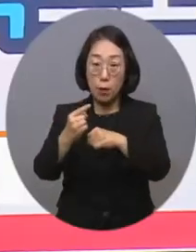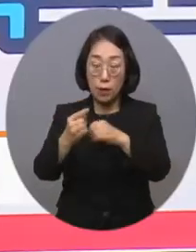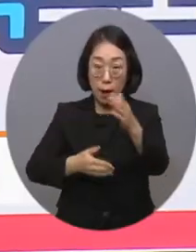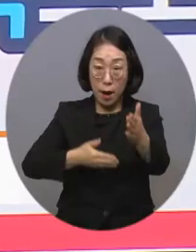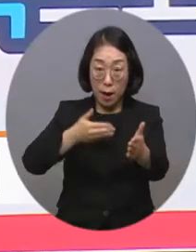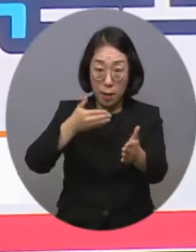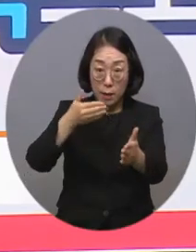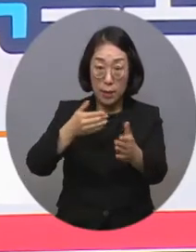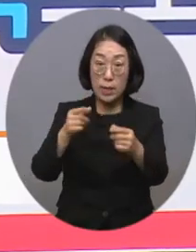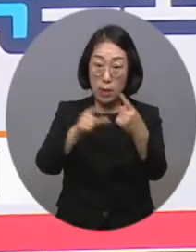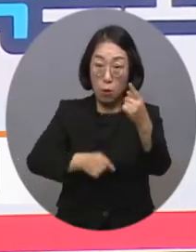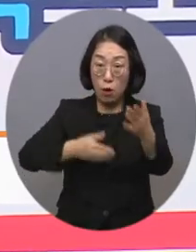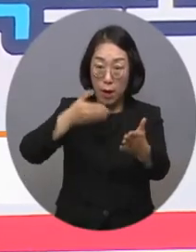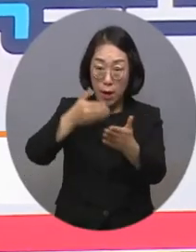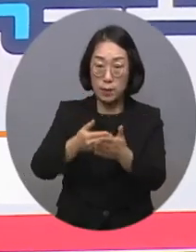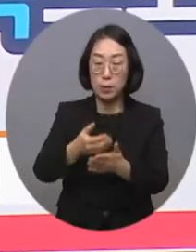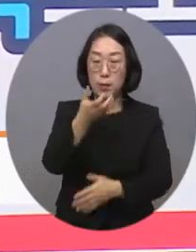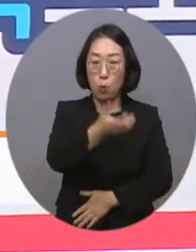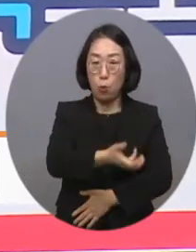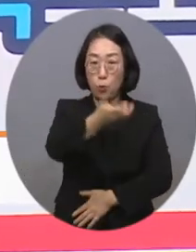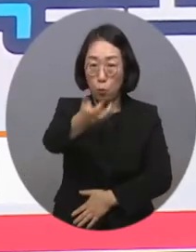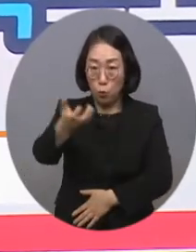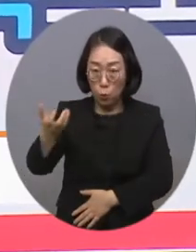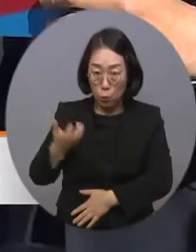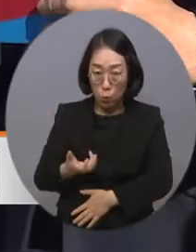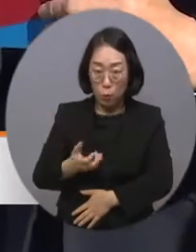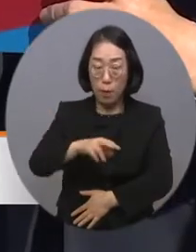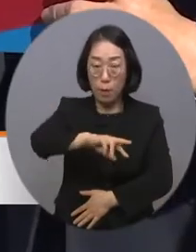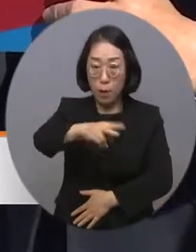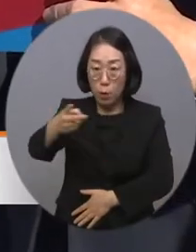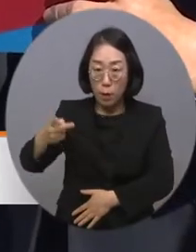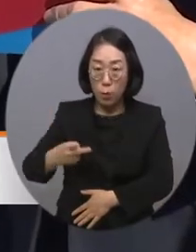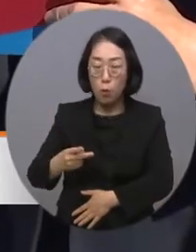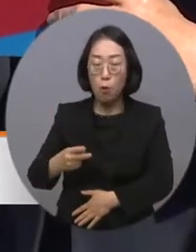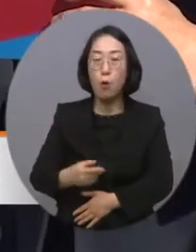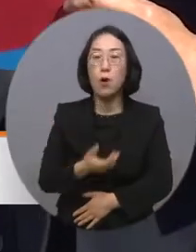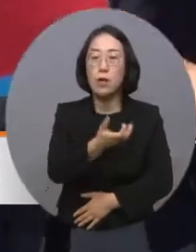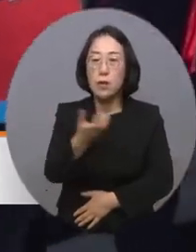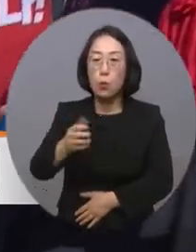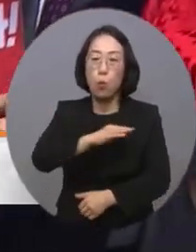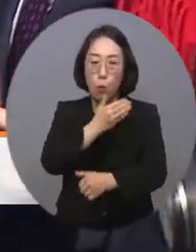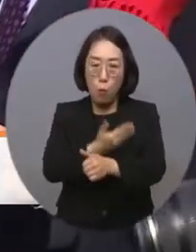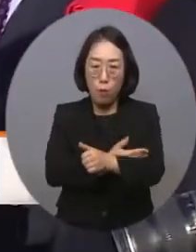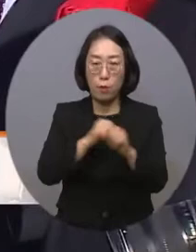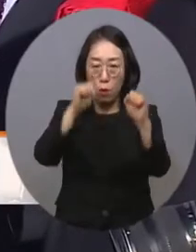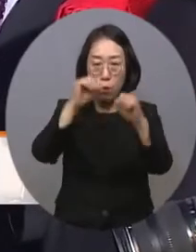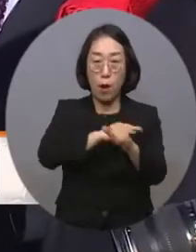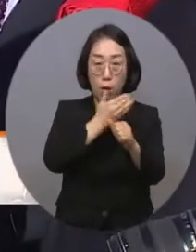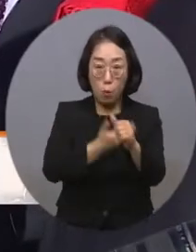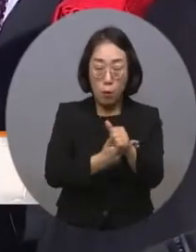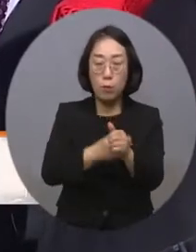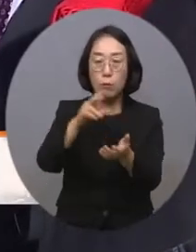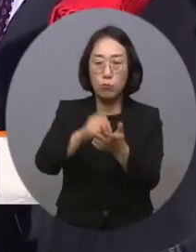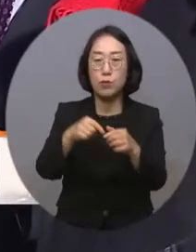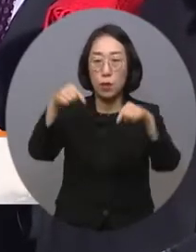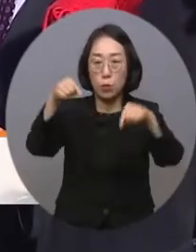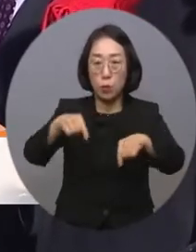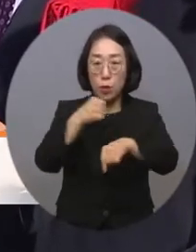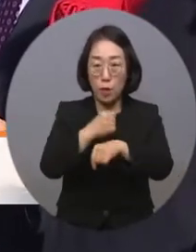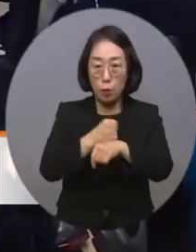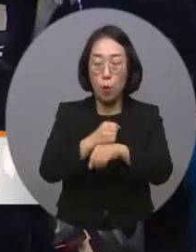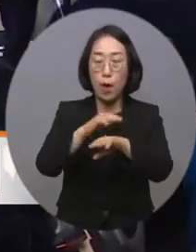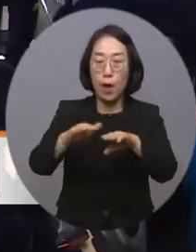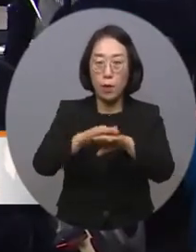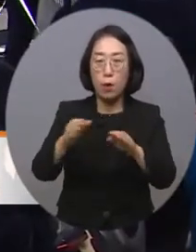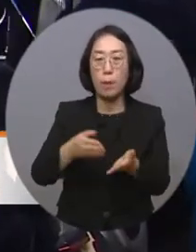전국 곳곳을 돌며 장애인 고용과 이동권, 건강권 등 주요 현안을 논의하고 책임 있는 대안을 제시할